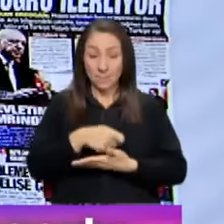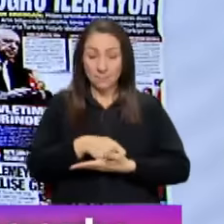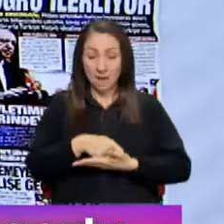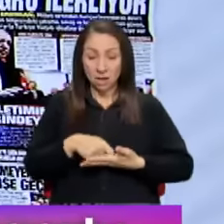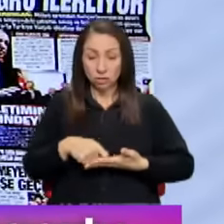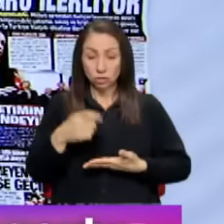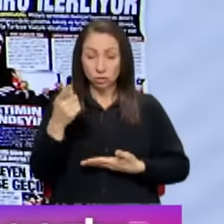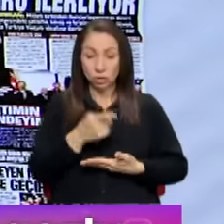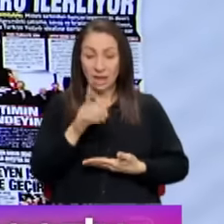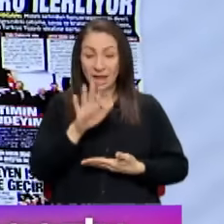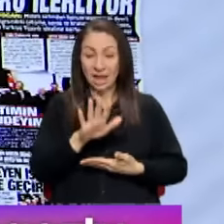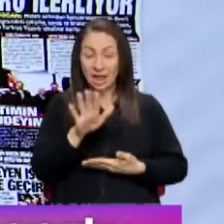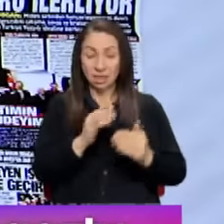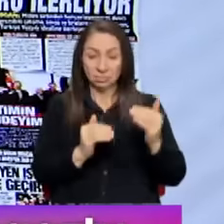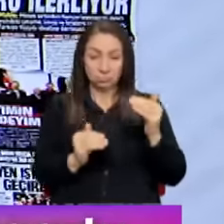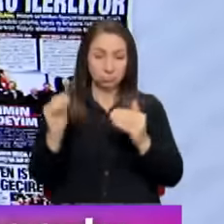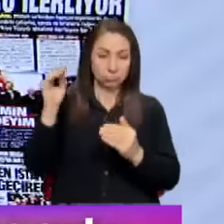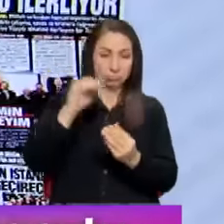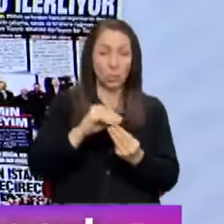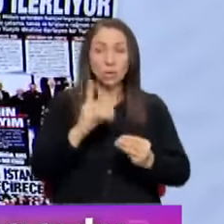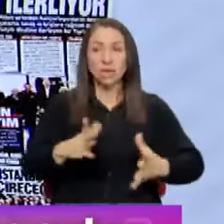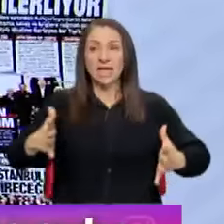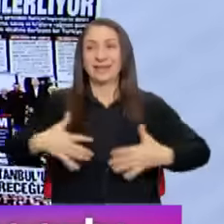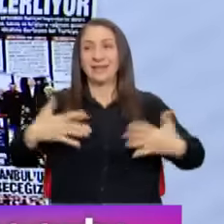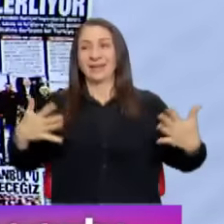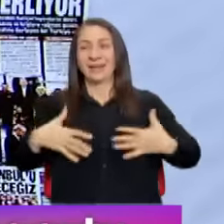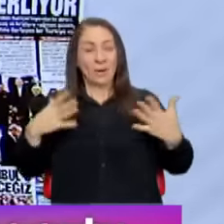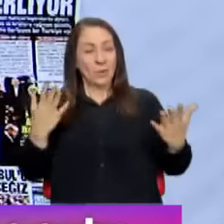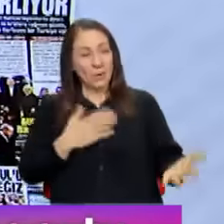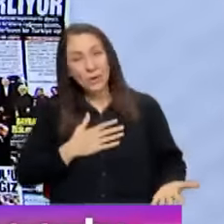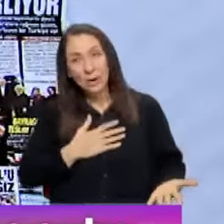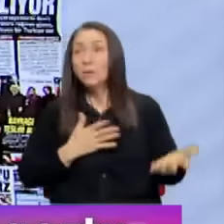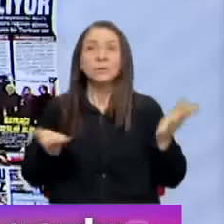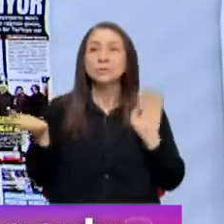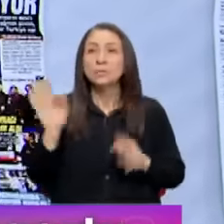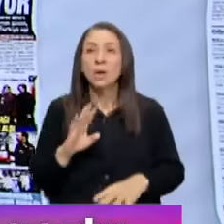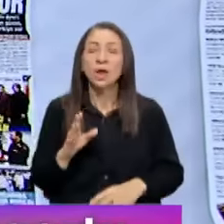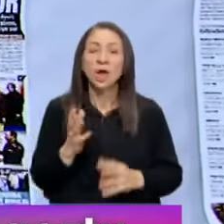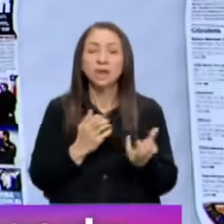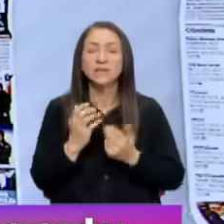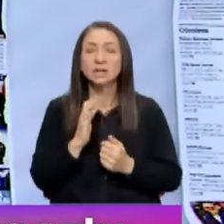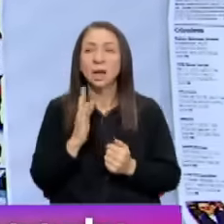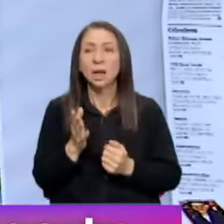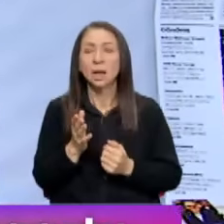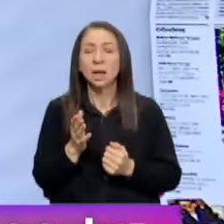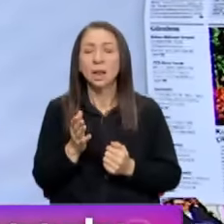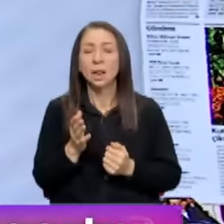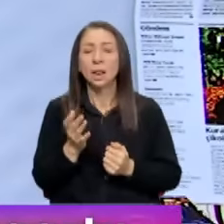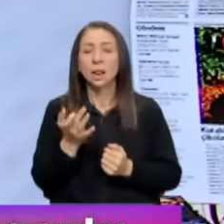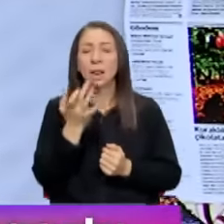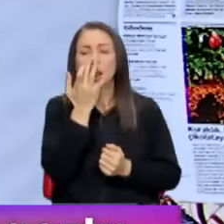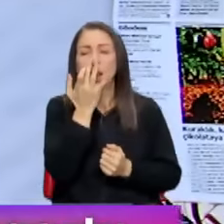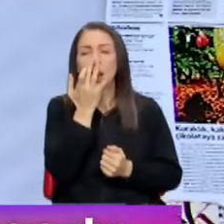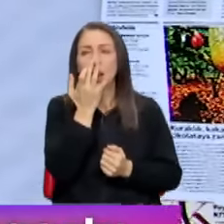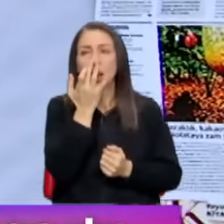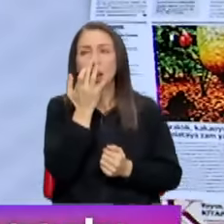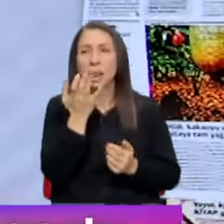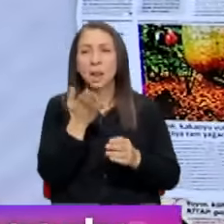maaşınızın %50 artmasına önce sevinirsiniz, sonra alışverişe gittiğinizde bir de bakarsınız